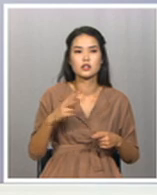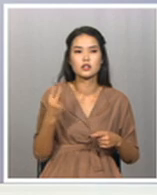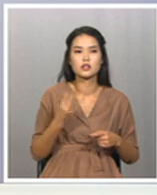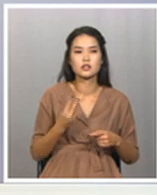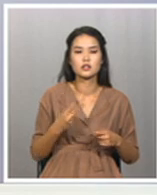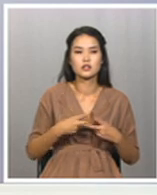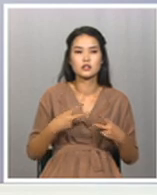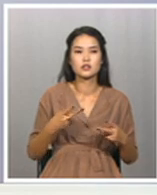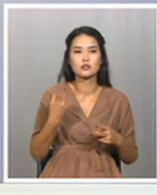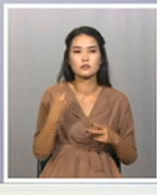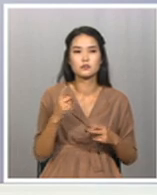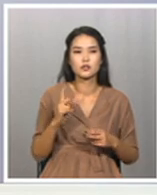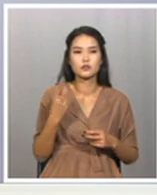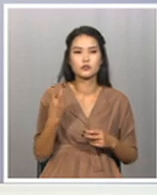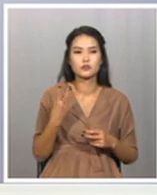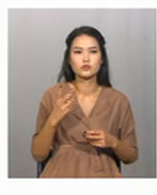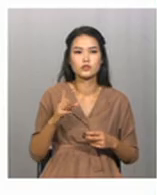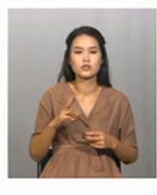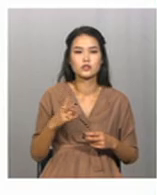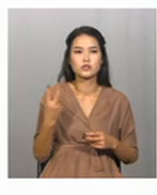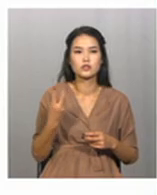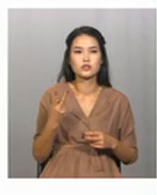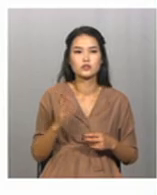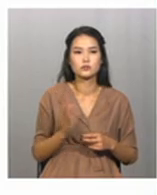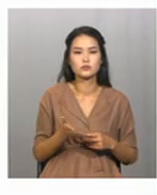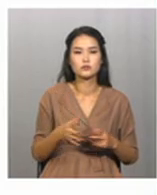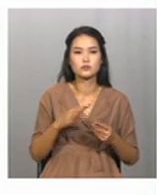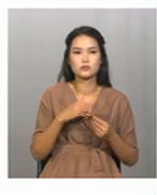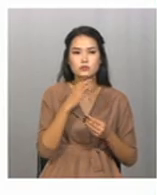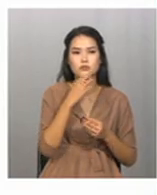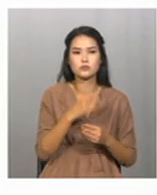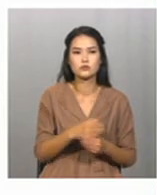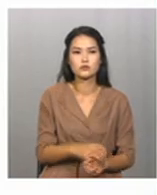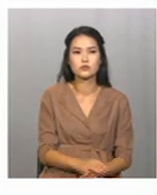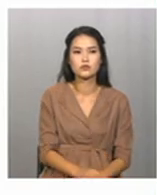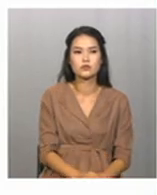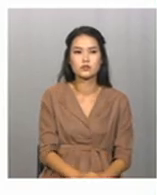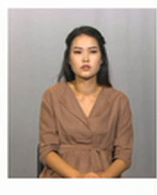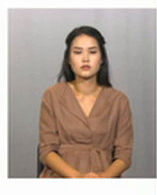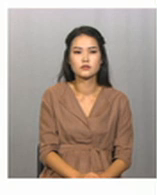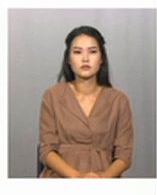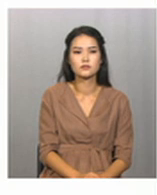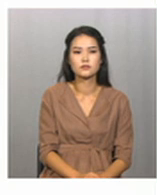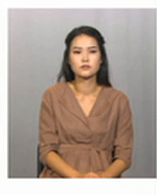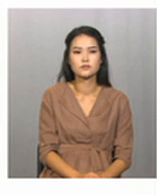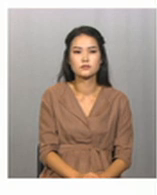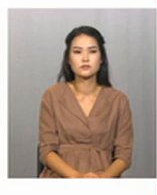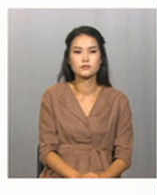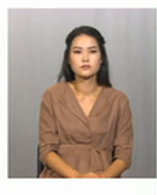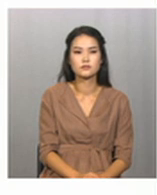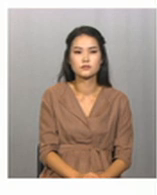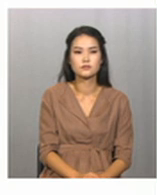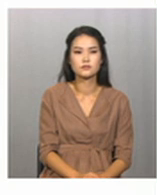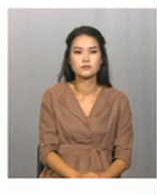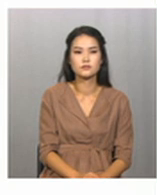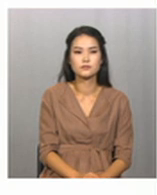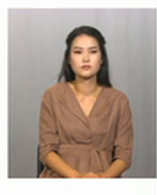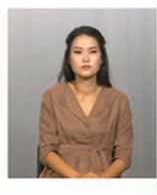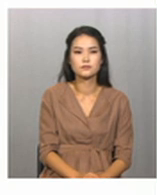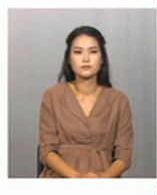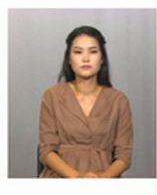көбейтілген 2-нің натурал логарифмі. Сол кезде жауабы 1 бөлінген 3 көбейтілген 2-нің натурал логарифмі